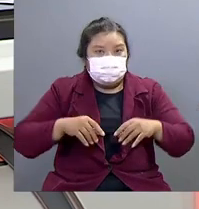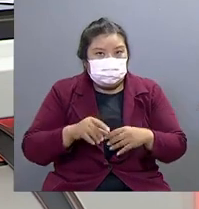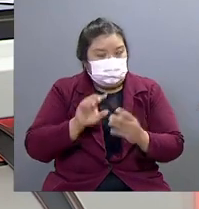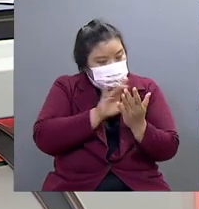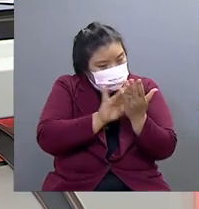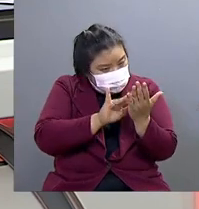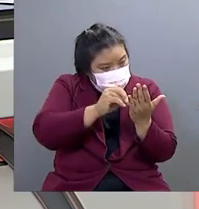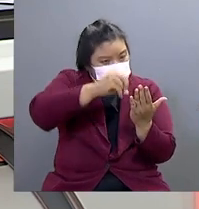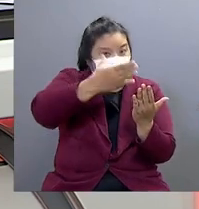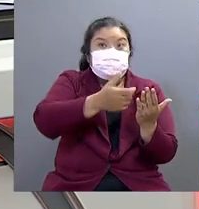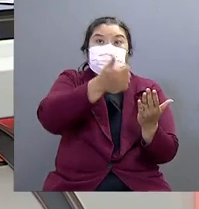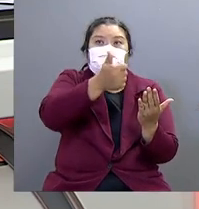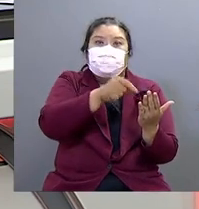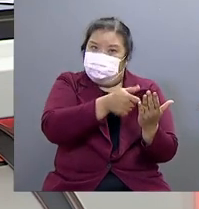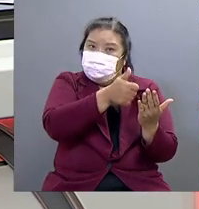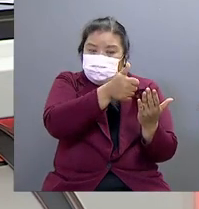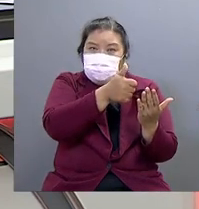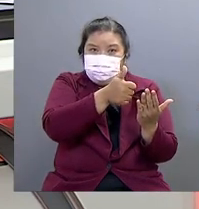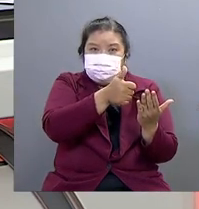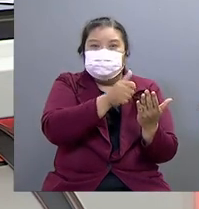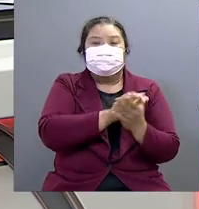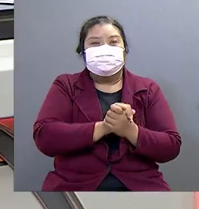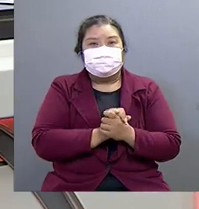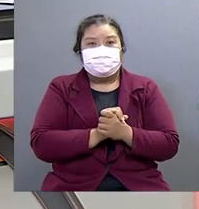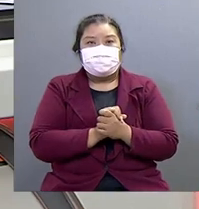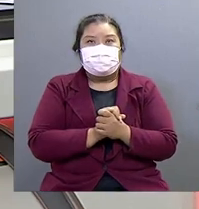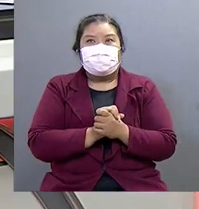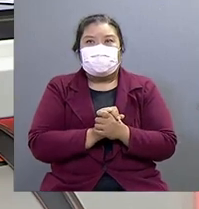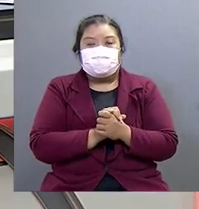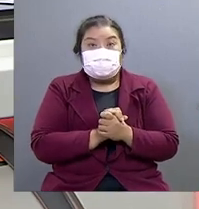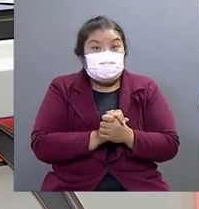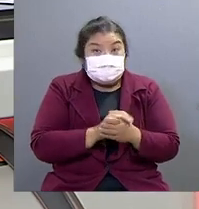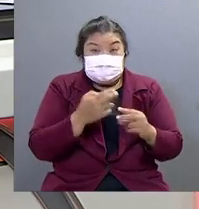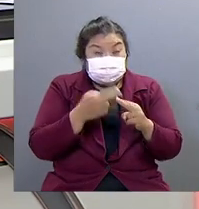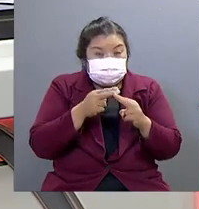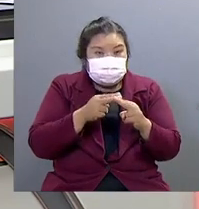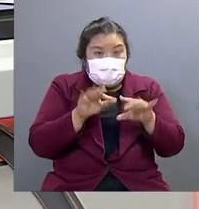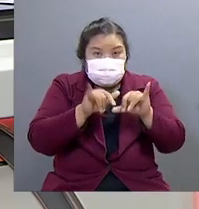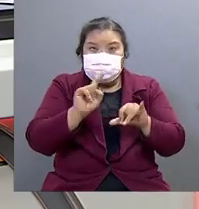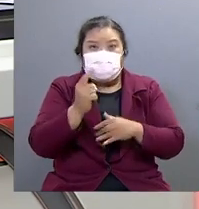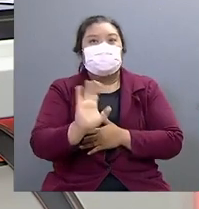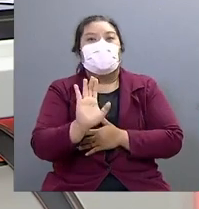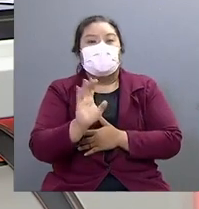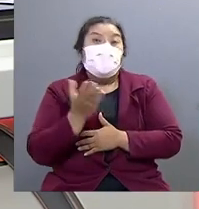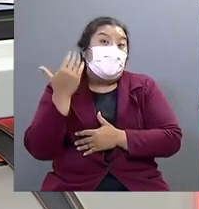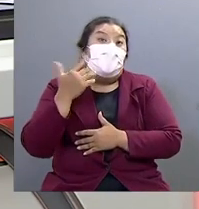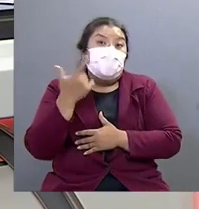พิ่งเข้าไปเช็คดูก็ยืนยันสิทธิ์ได้เรียบร้อยแล้วค่ะไม่ต้องลงทะเบียนใหม่นะคะใครที่เคยใช้อยู่แล้วเข้าไปยืนยันสิทธิ์ได้ค่ะ